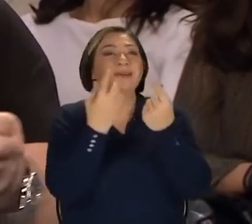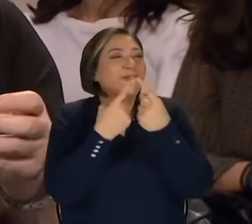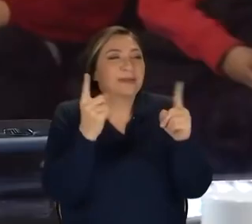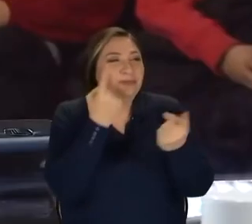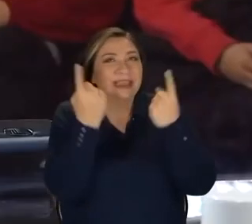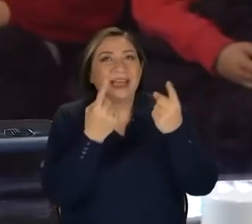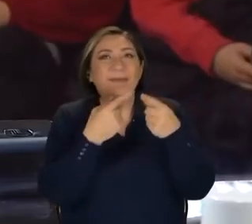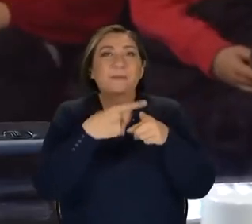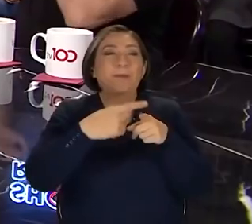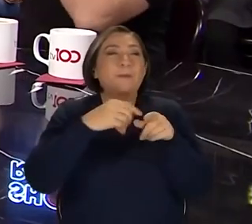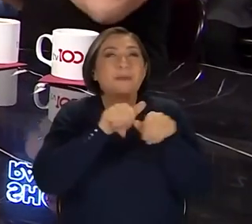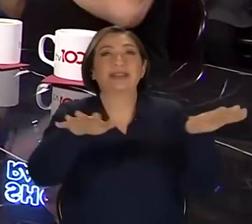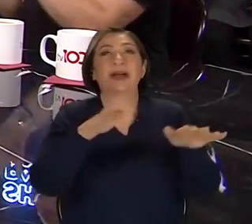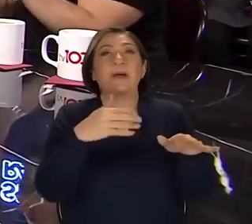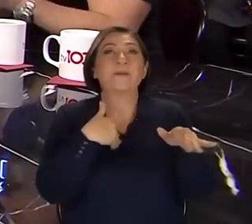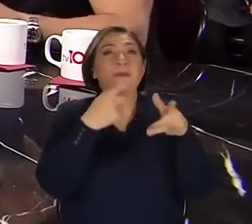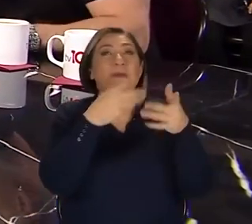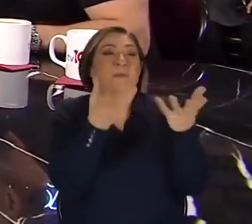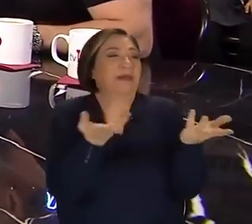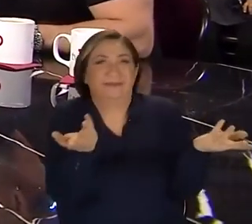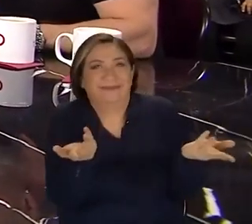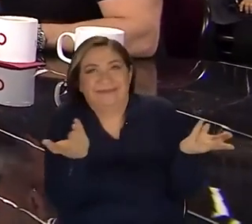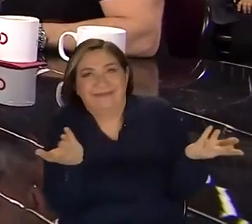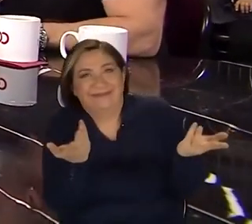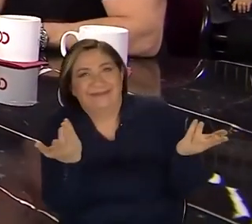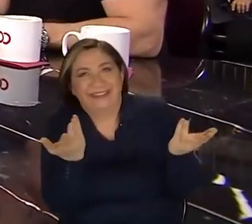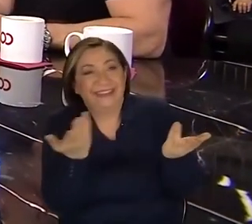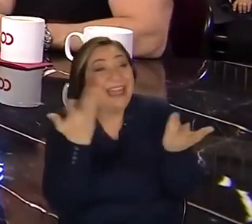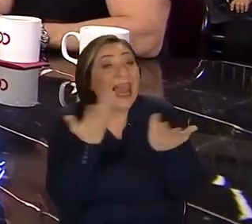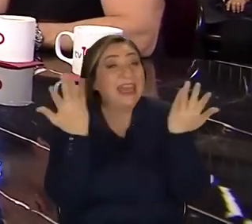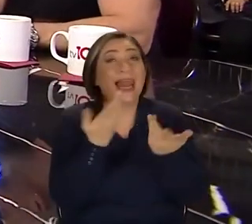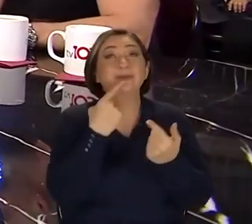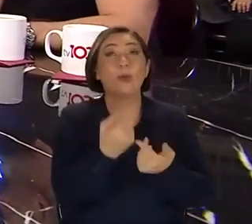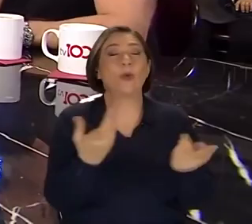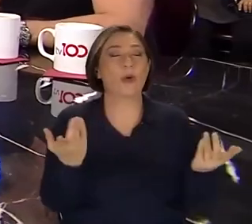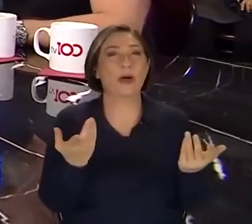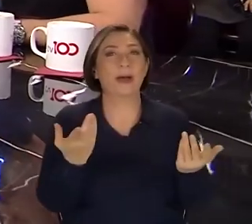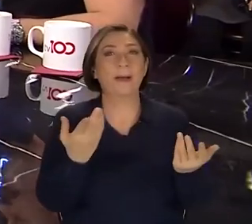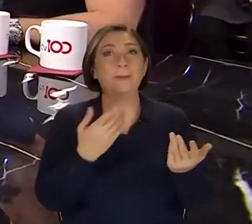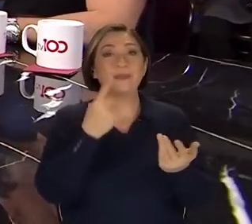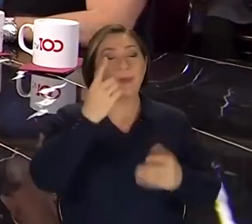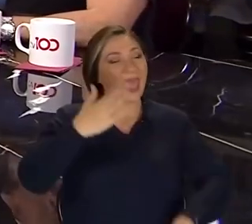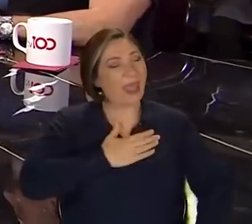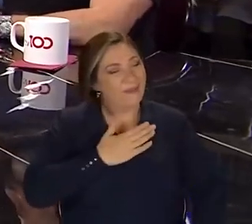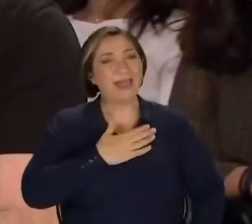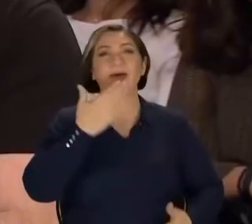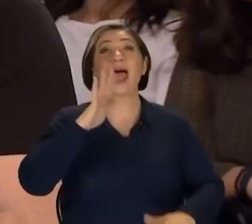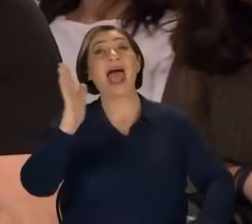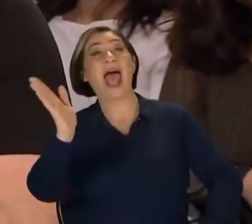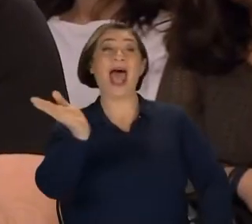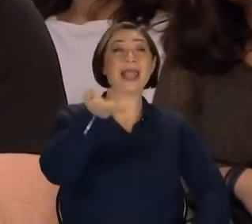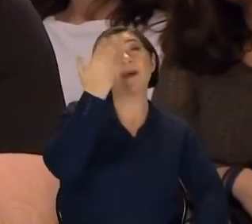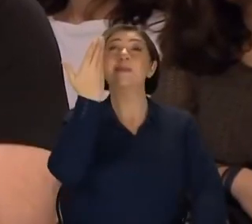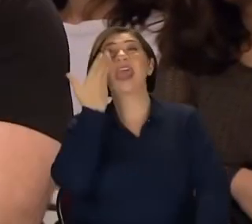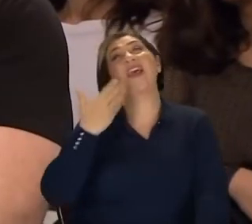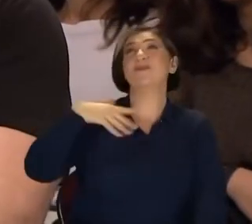paylaşıyor. Yani enine koyayım enine falan. Yani neler söylüyor yani. Bir eyvallah olmamak, hadi bakayım